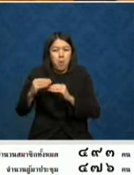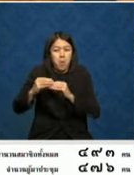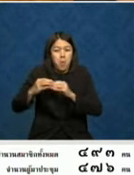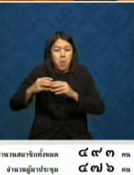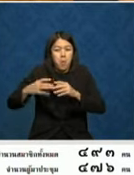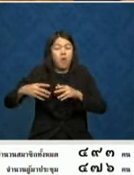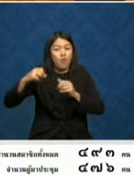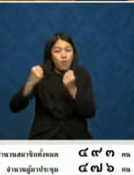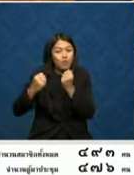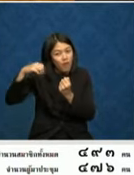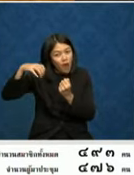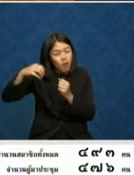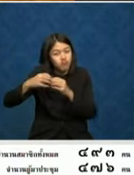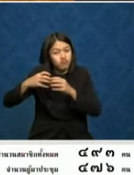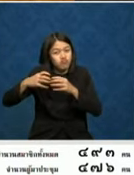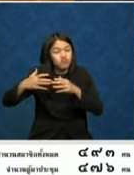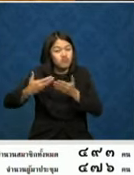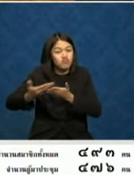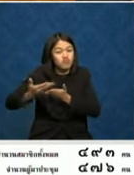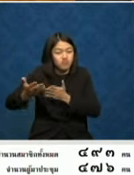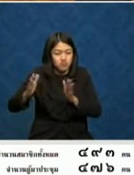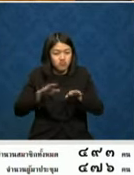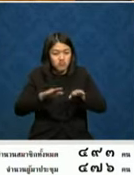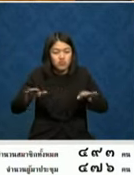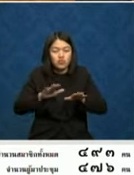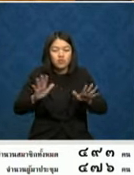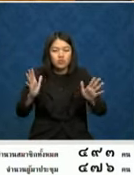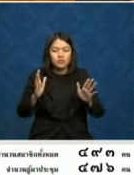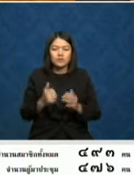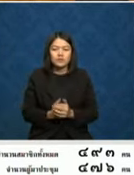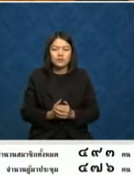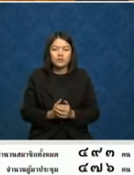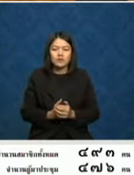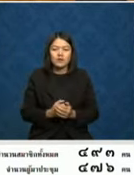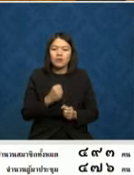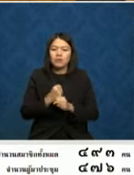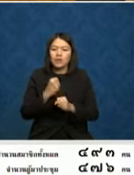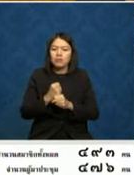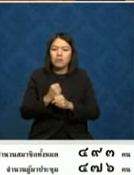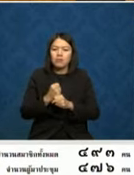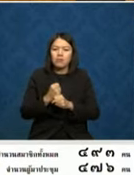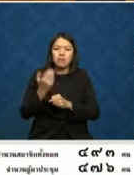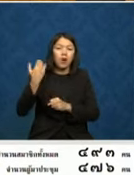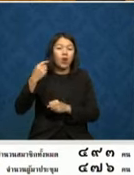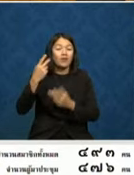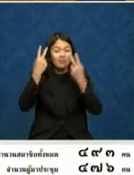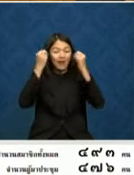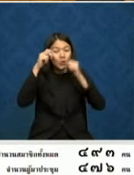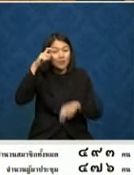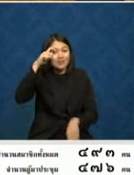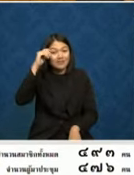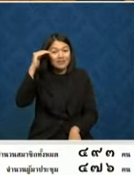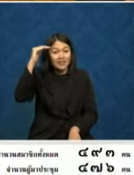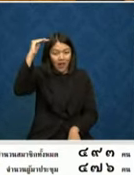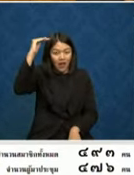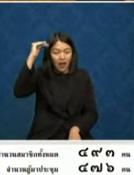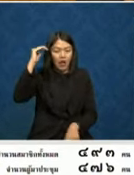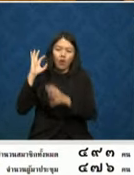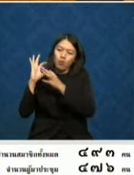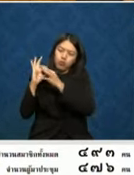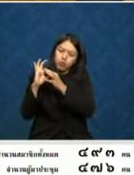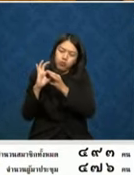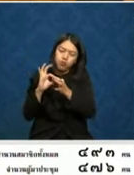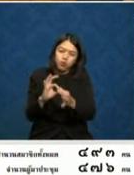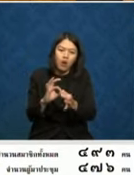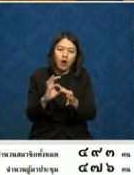ญซึ่งเป็นข้อดีข้อแรกข้อที่สองเองจากการทำงานตั้งแต่รัฐบาลของท่านเศรษฐาทวีสินนะครับและจะต่อเนื่องไปในรัฐ